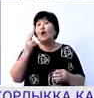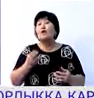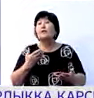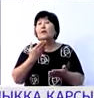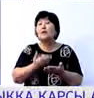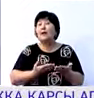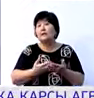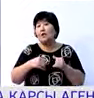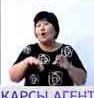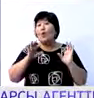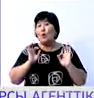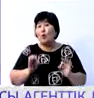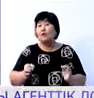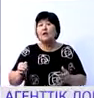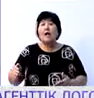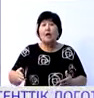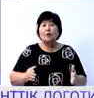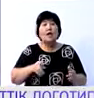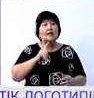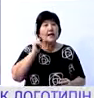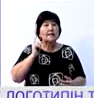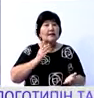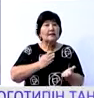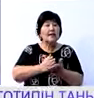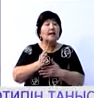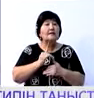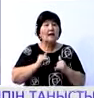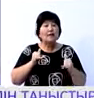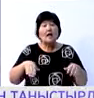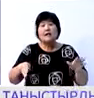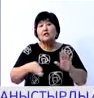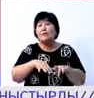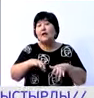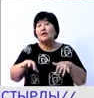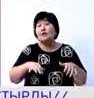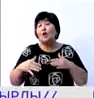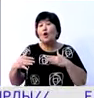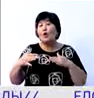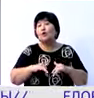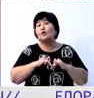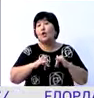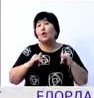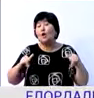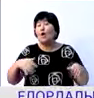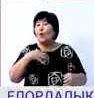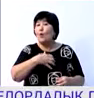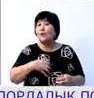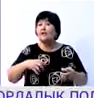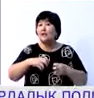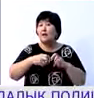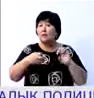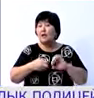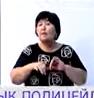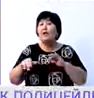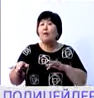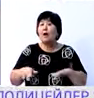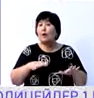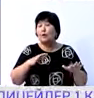мәселелерді шешудің оңтайлы жолдары жастар саясатын дамыту, сыбайлас жемқорлықпен күресті күшейту сынды өзекті проблемалар